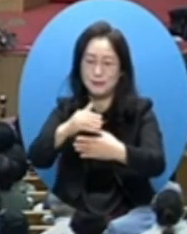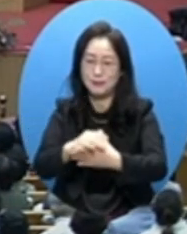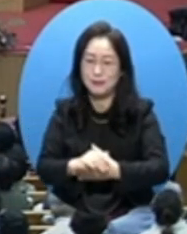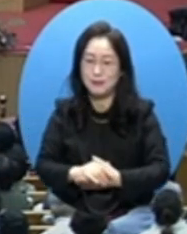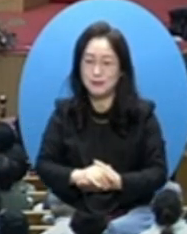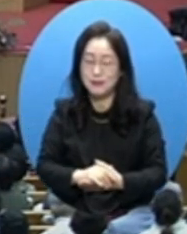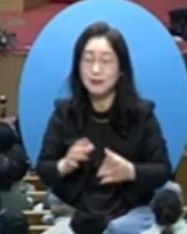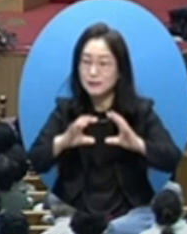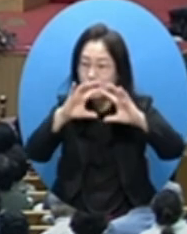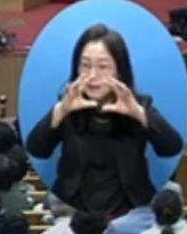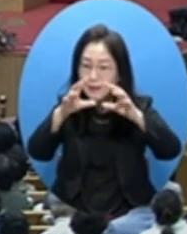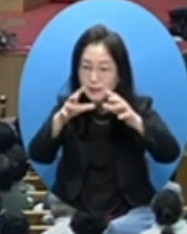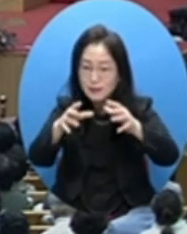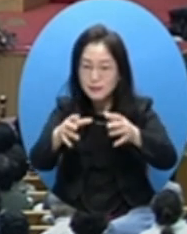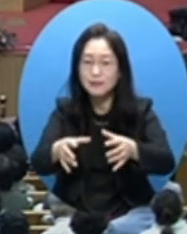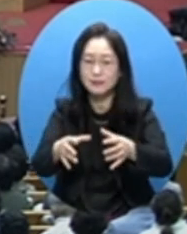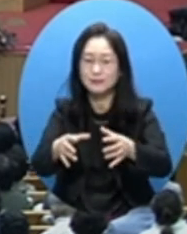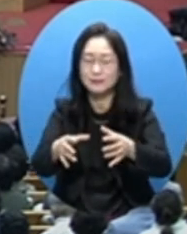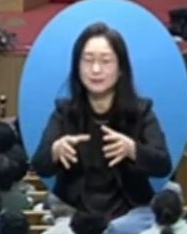세상